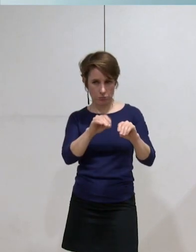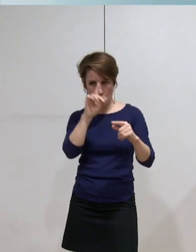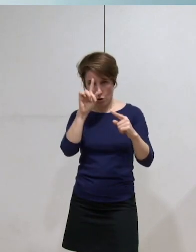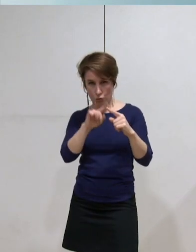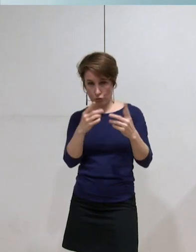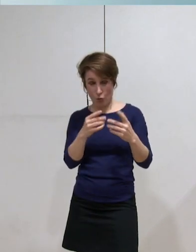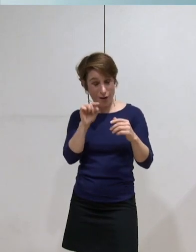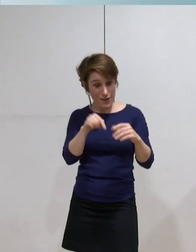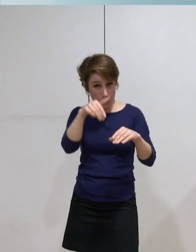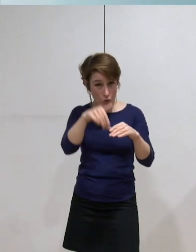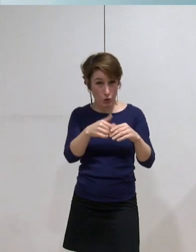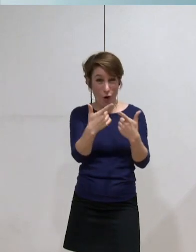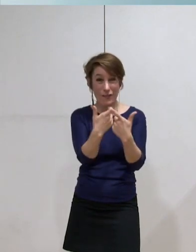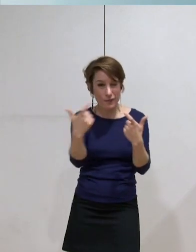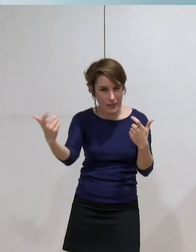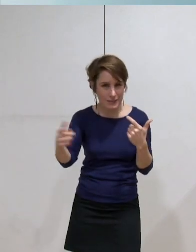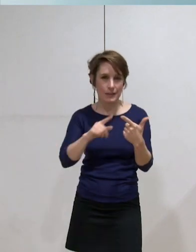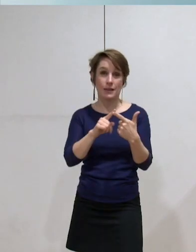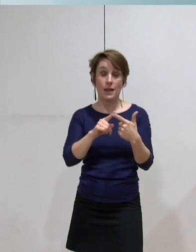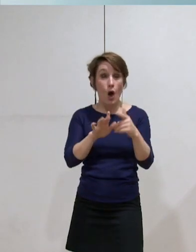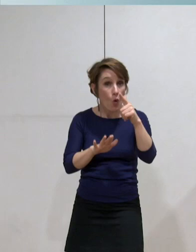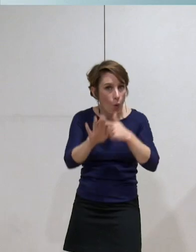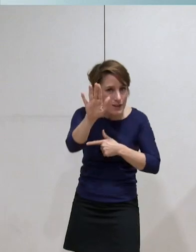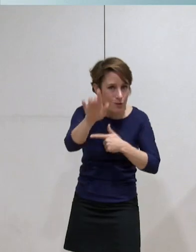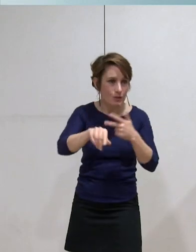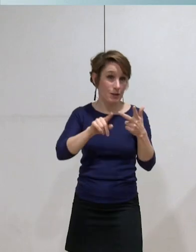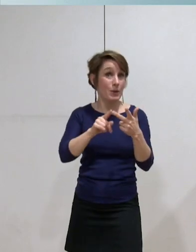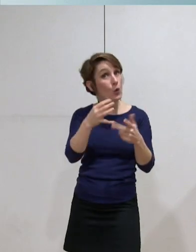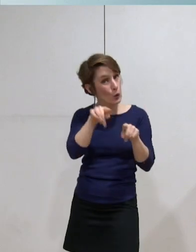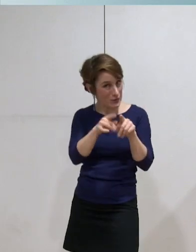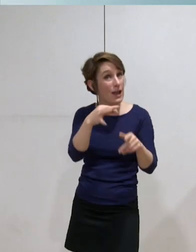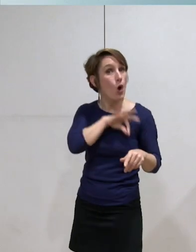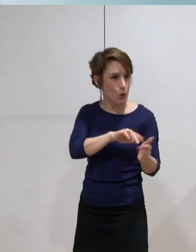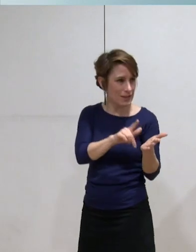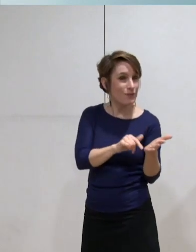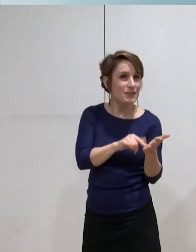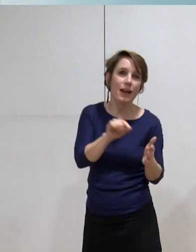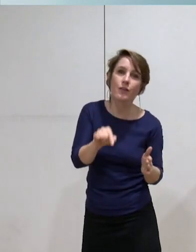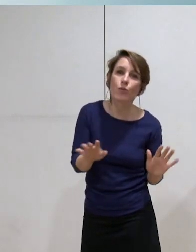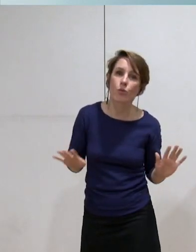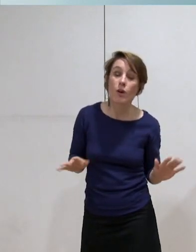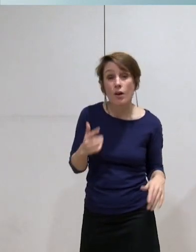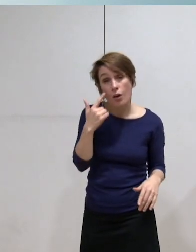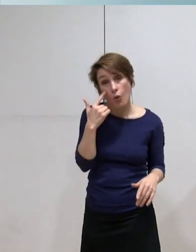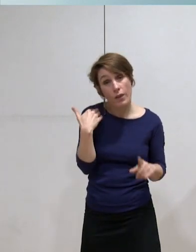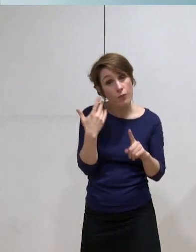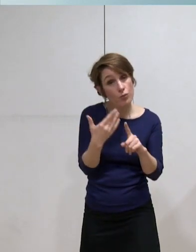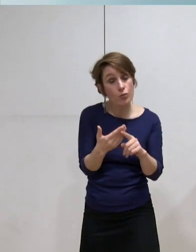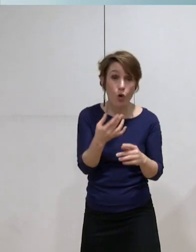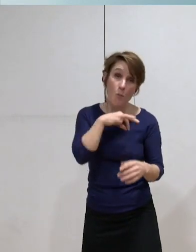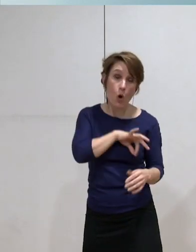diversité générer de la croissance mais aussi des recettes fiscales on a bien vu que les recettes